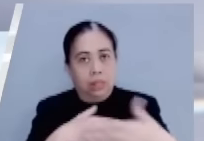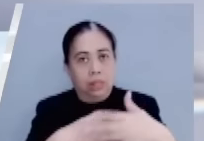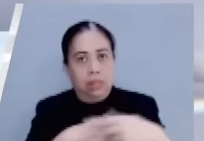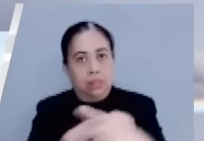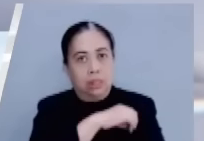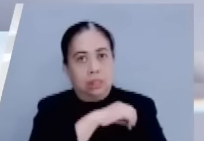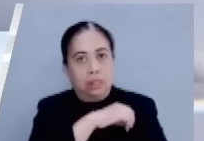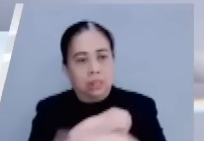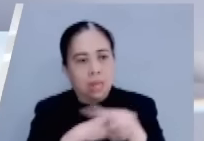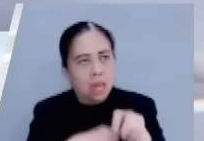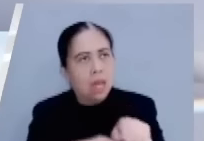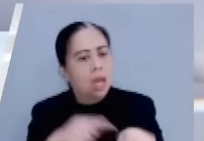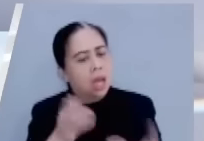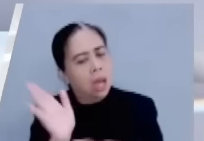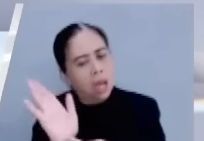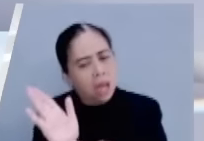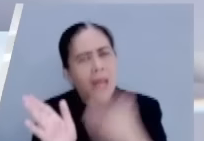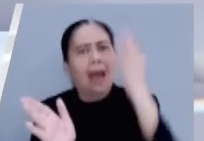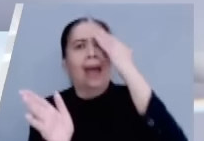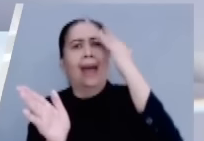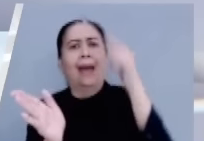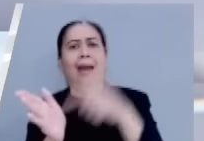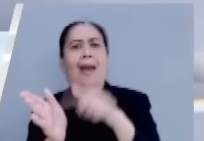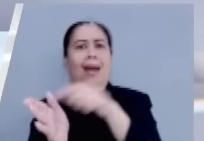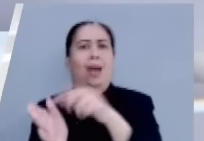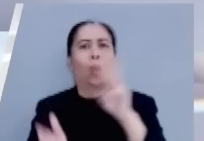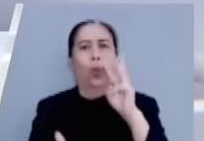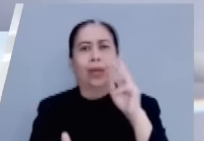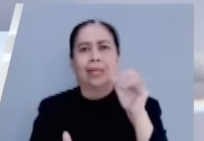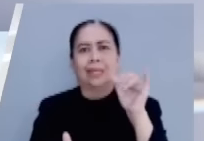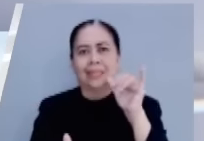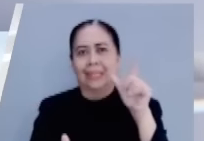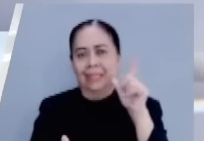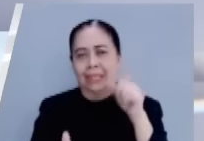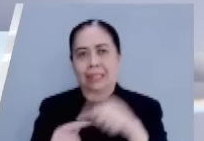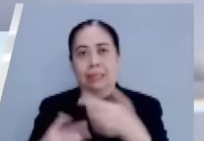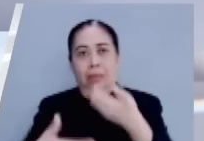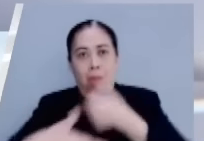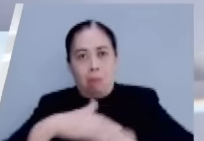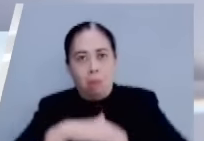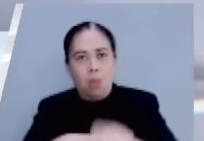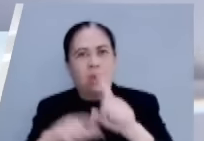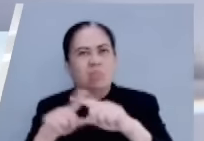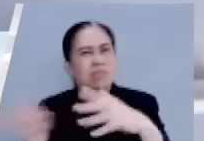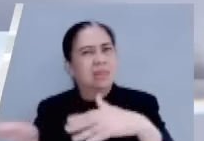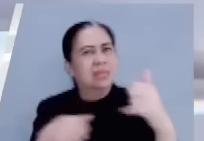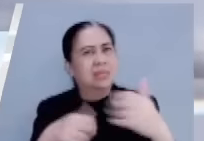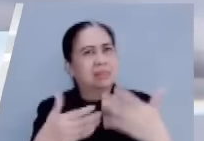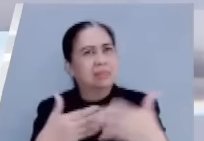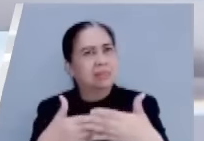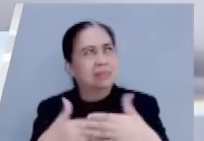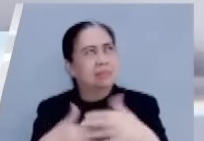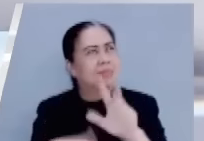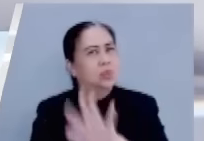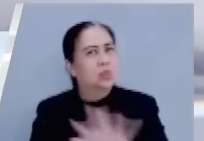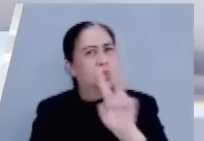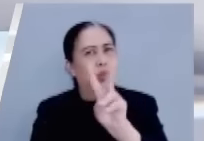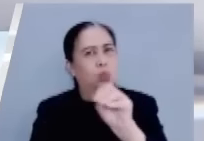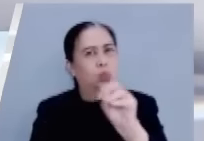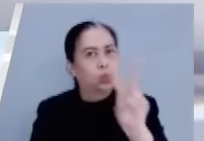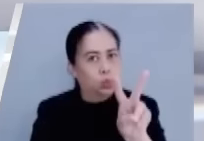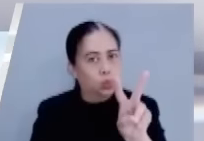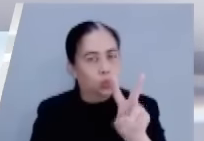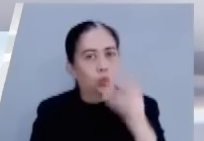ng residente na anak ng isang Wen Yili na roon ipinanganak pero umalis nung patapos na ang 2002. Sa mga dating nakalap